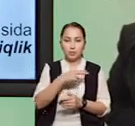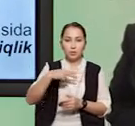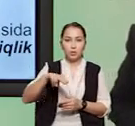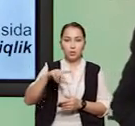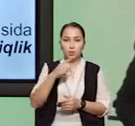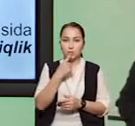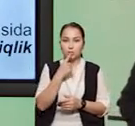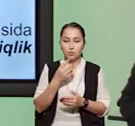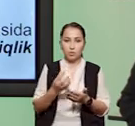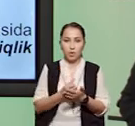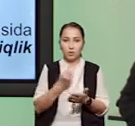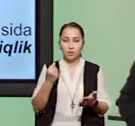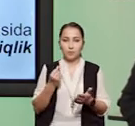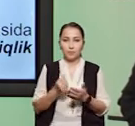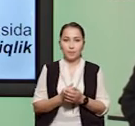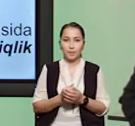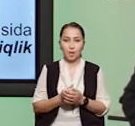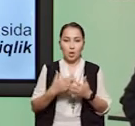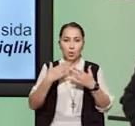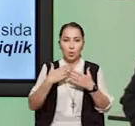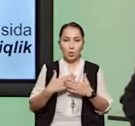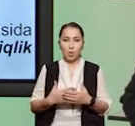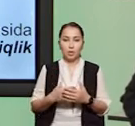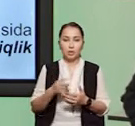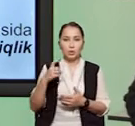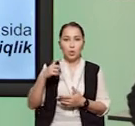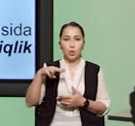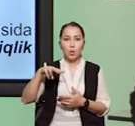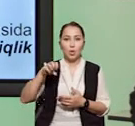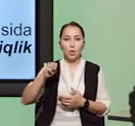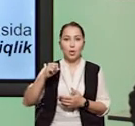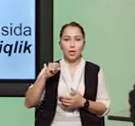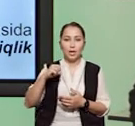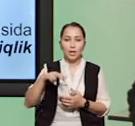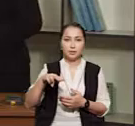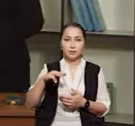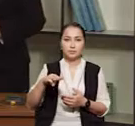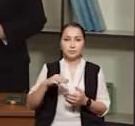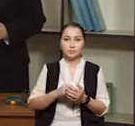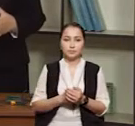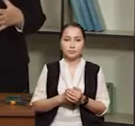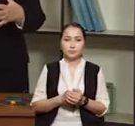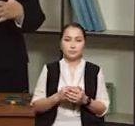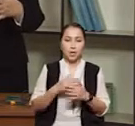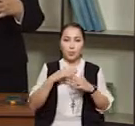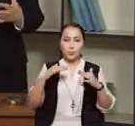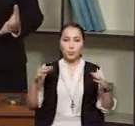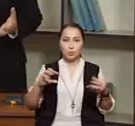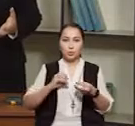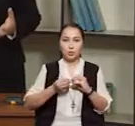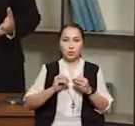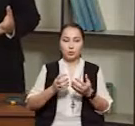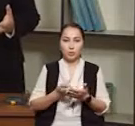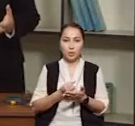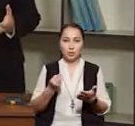Температура лотинча сўздан олинган бўлиб, ҳолат деган маънони англатади. Бир неча